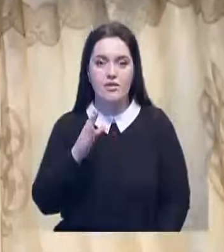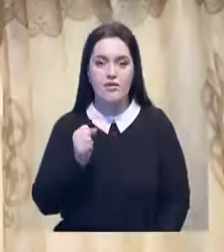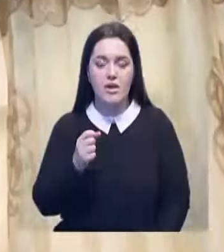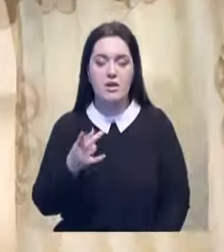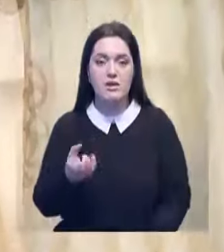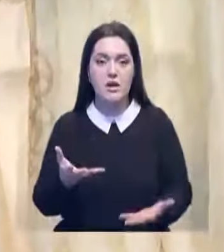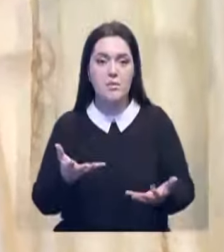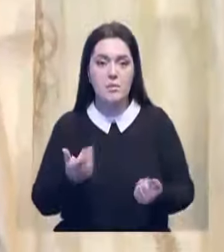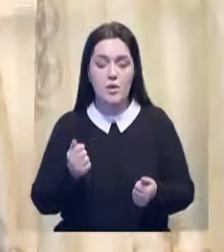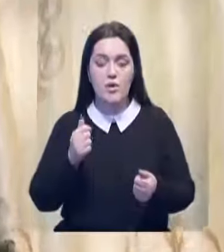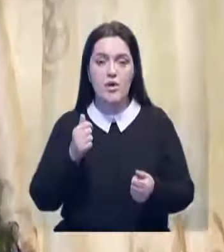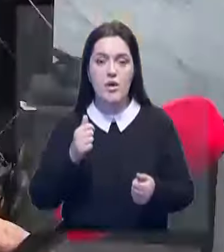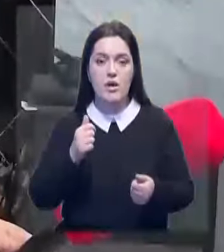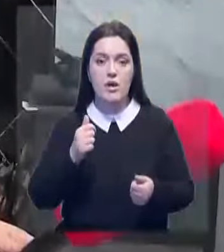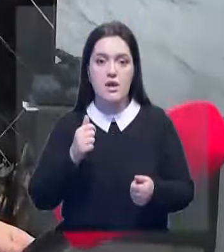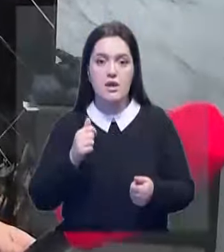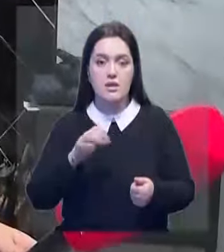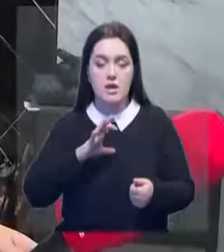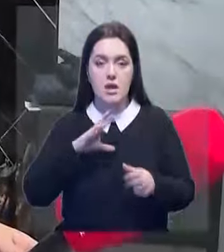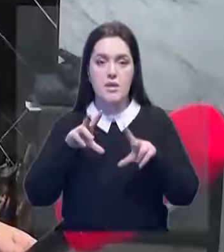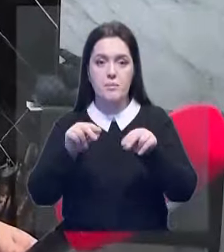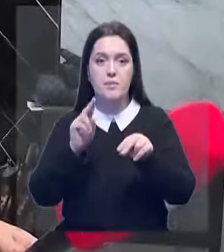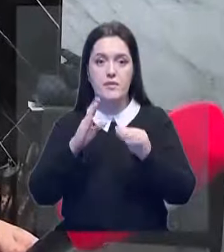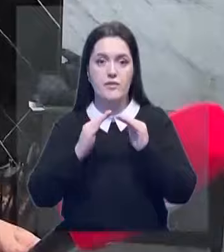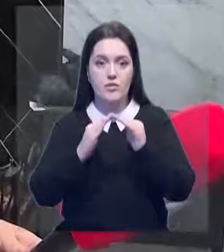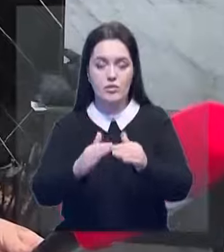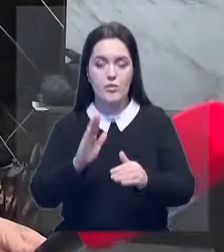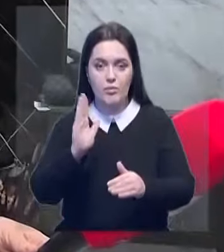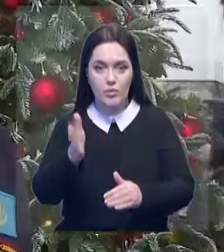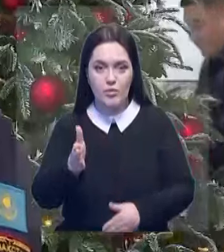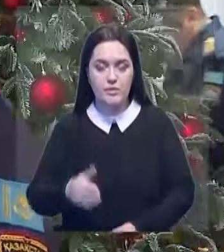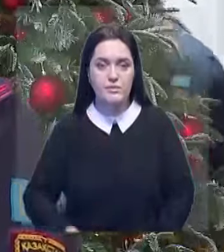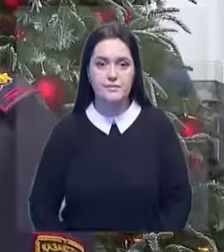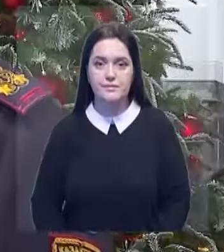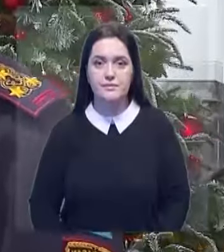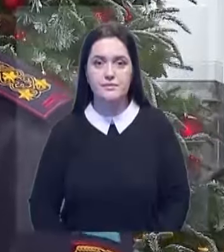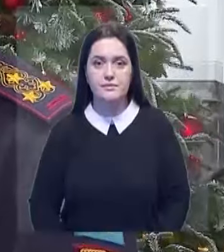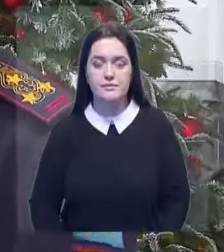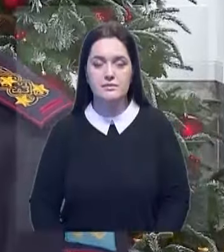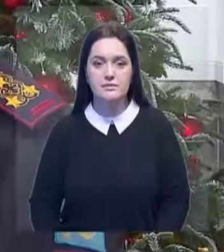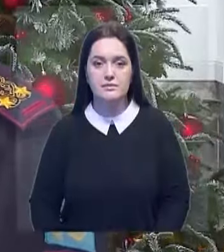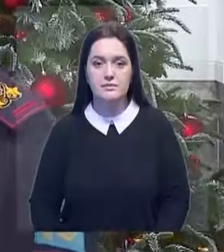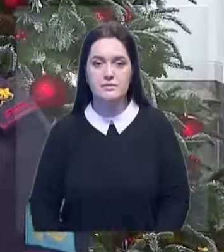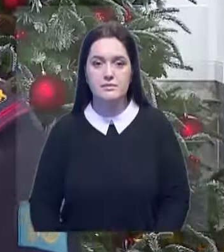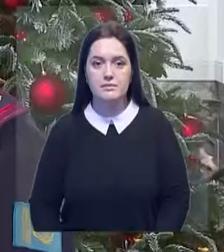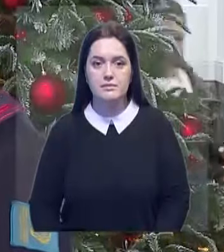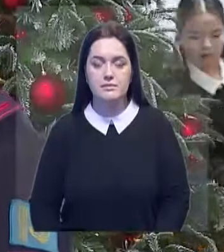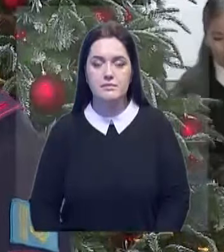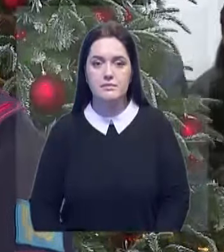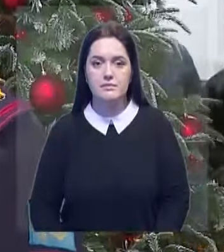заслуженной награды. Женщины также пообещали квартиру за спасение соседских детей. Мы считали это героизмом.